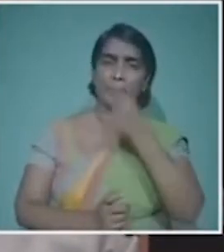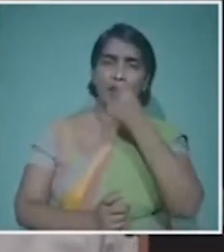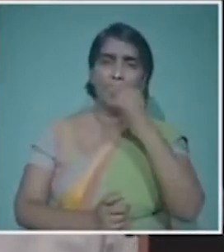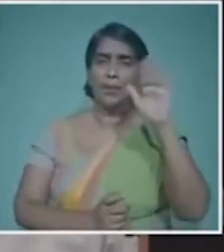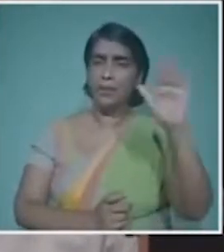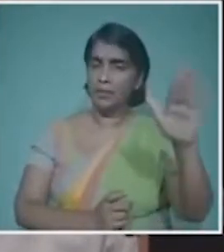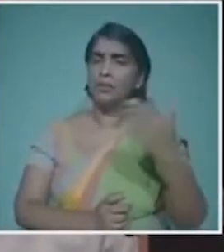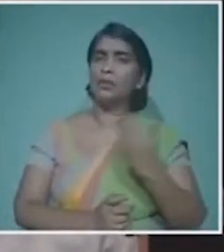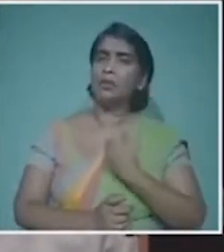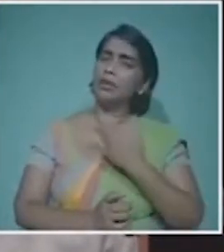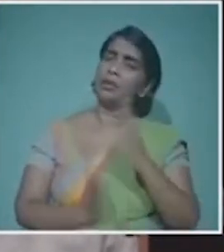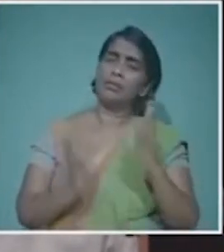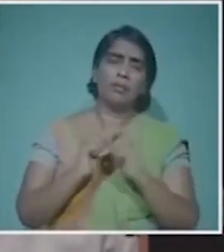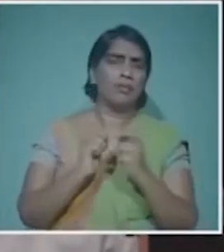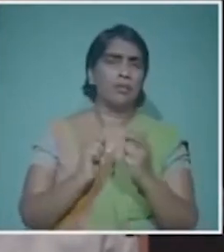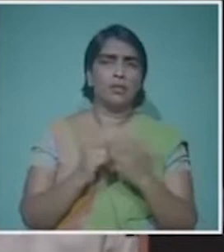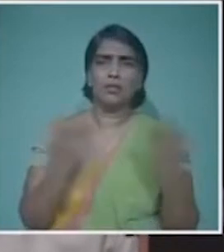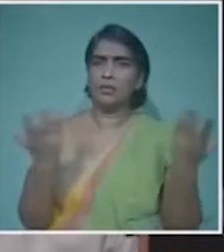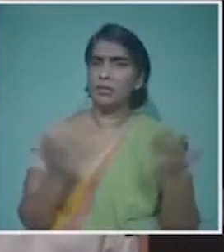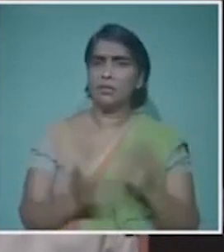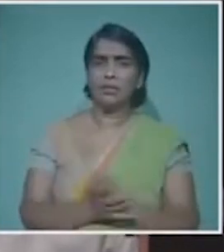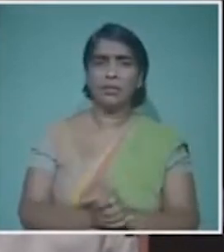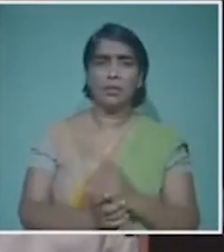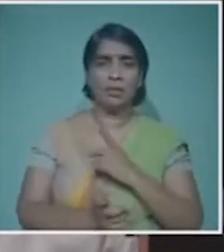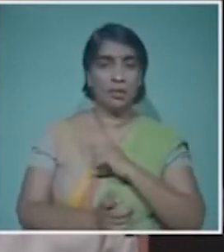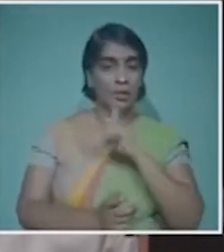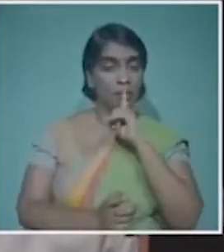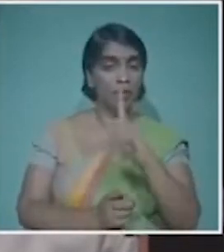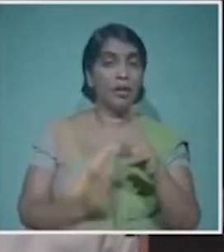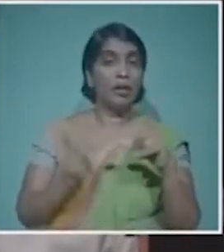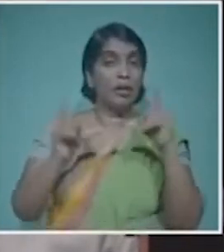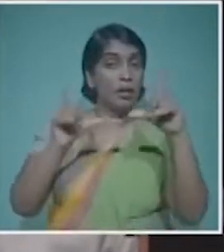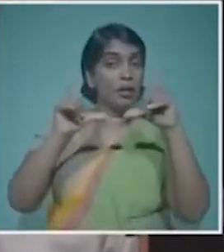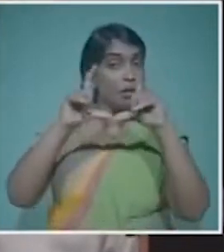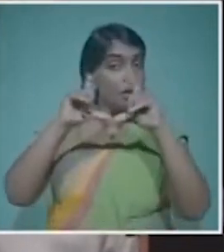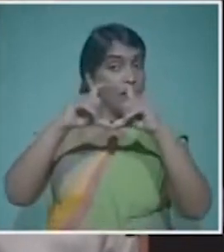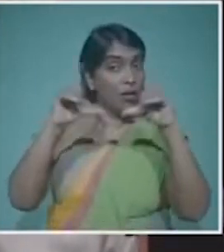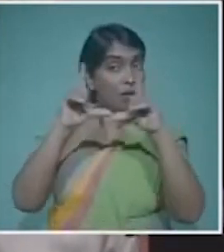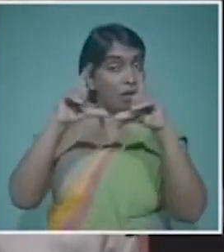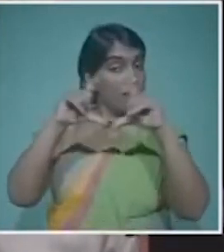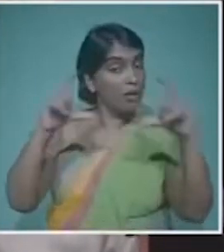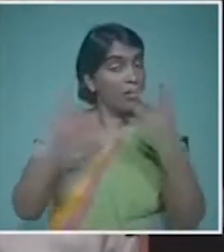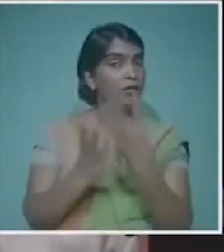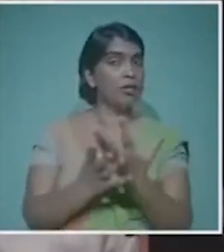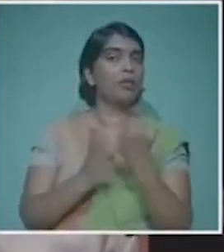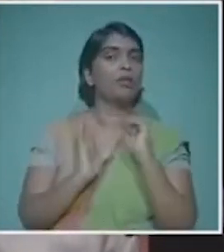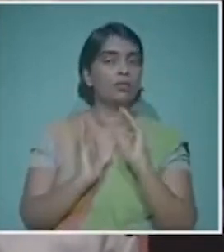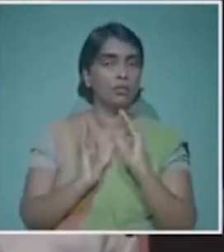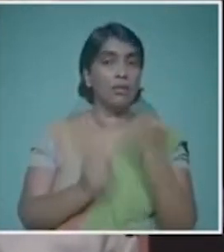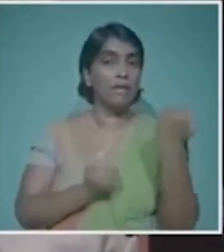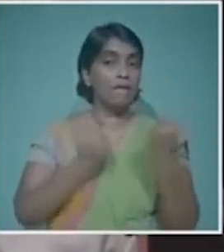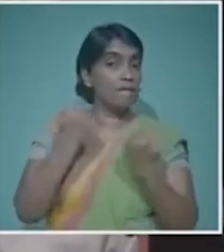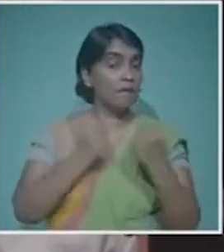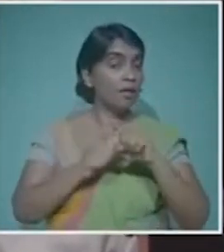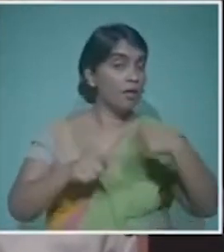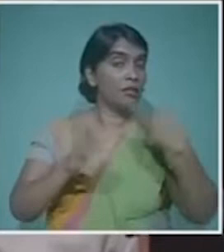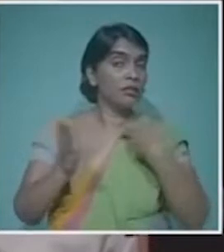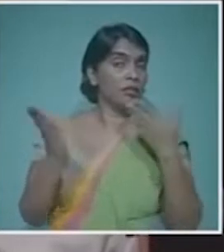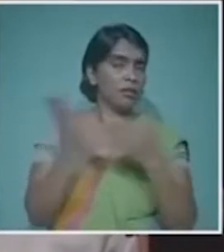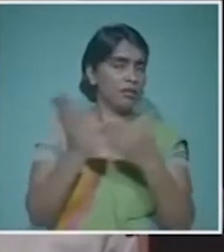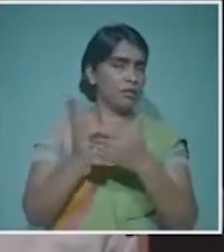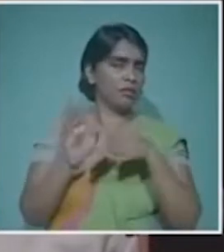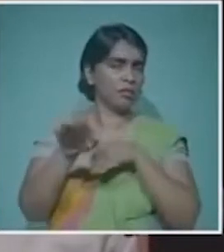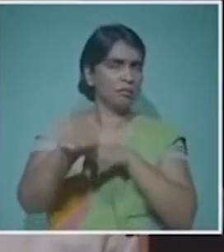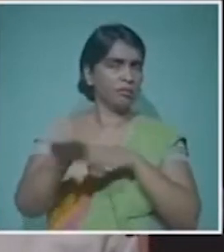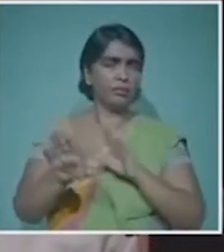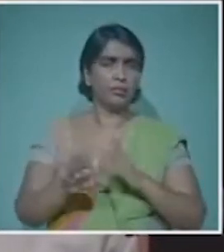හිට්ලවාගේ ඒකාධිපතියෙක් කමන්න මං එකක් යන්න බලපත්‍රය අරගෙන යන්න අනික අනික් වාහන අවහිද කරන්න එපා